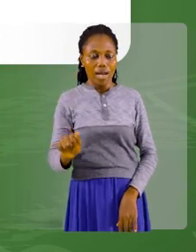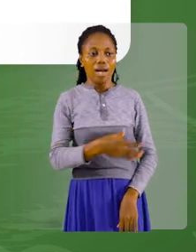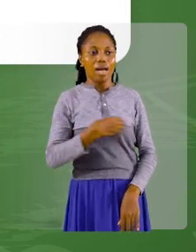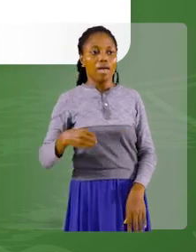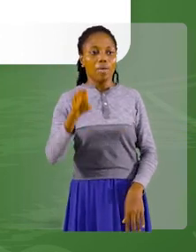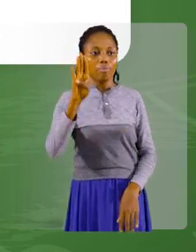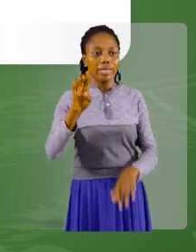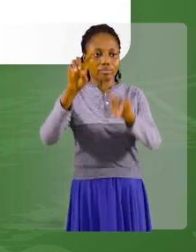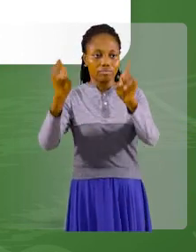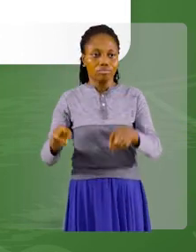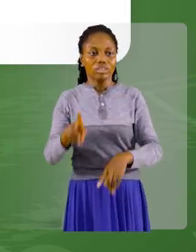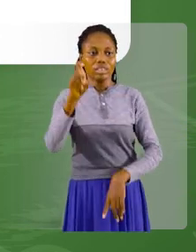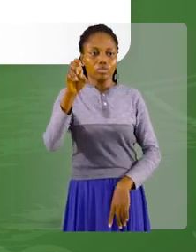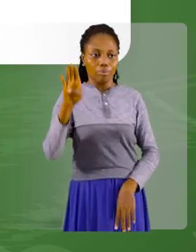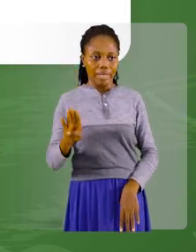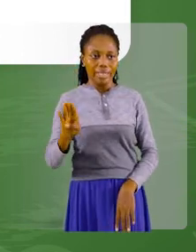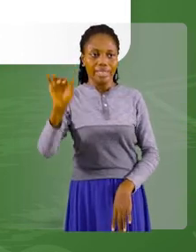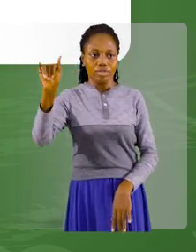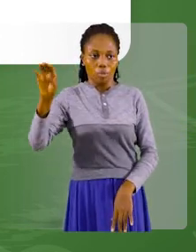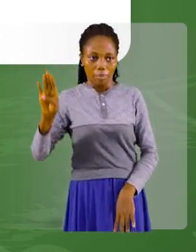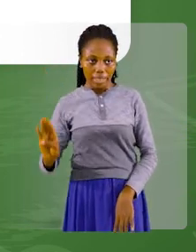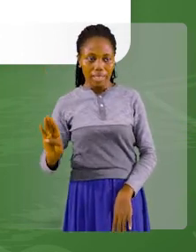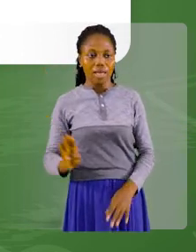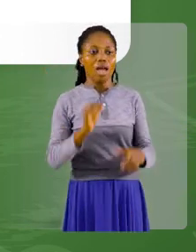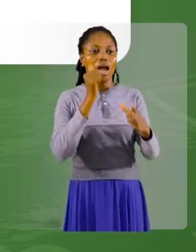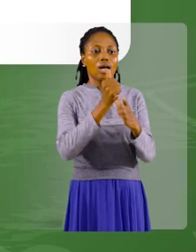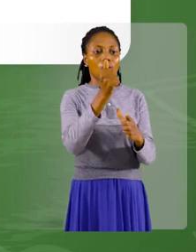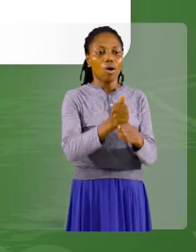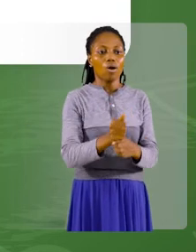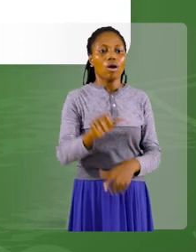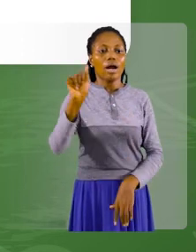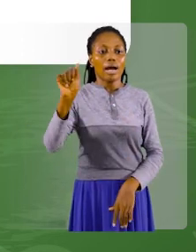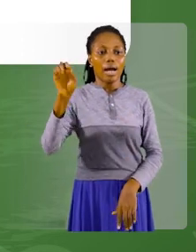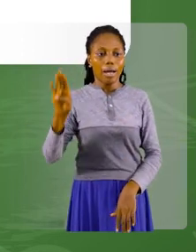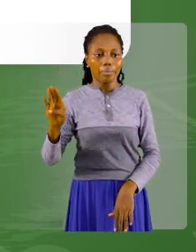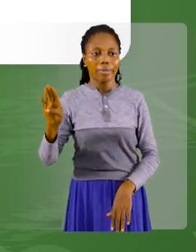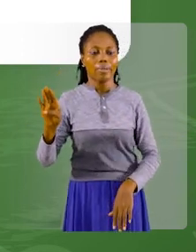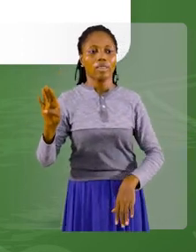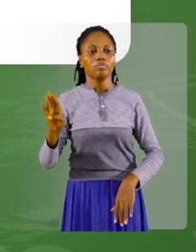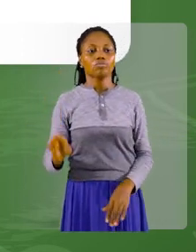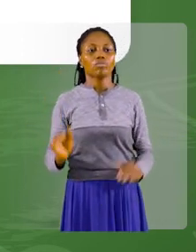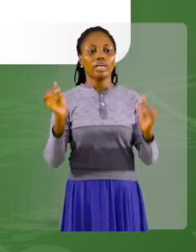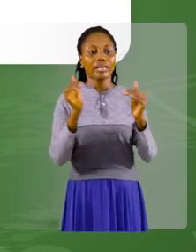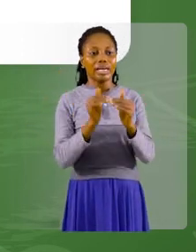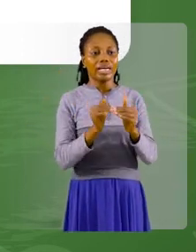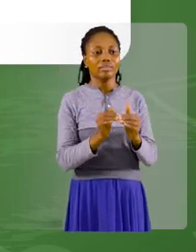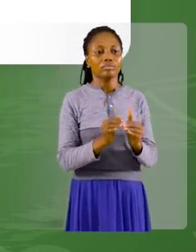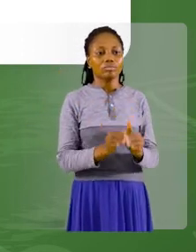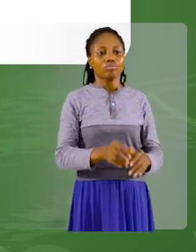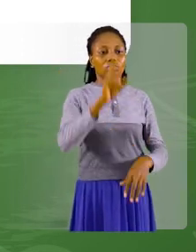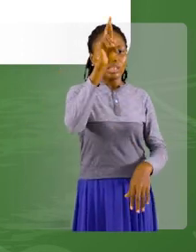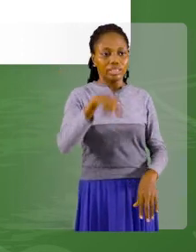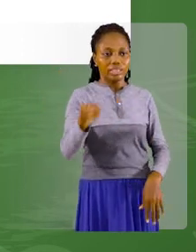et B a pour coordonnées x de B, y de B, alors la distance AB est égale à